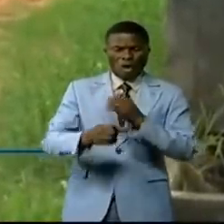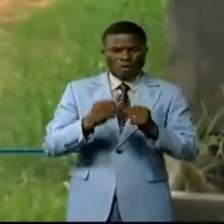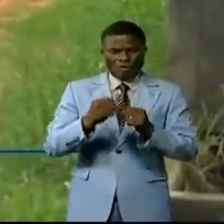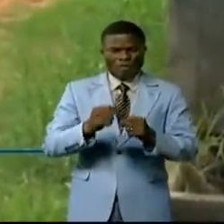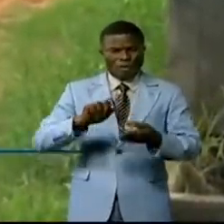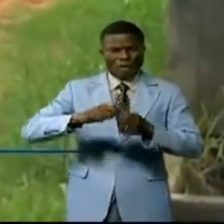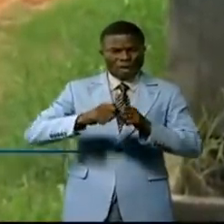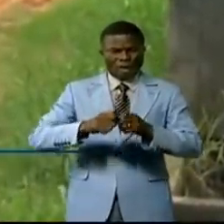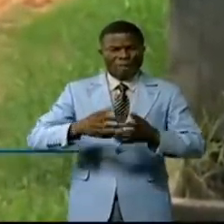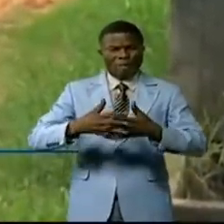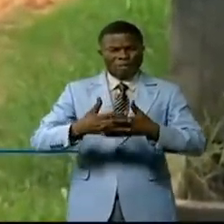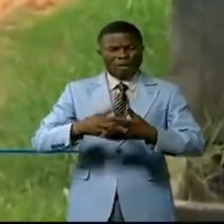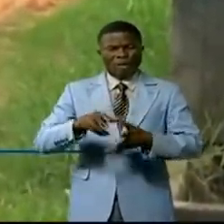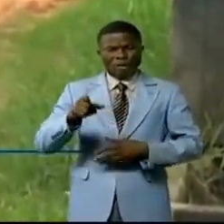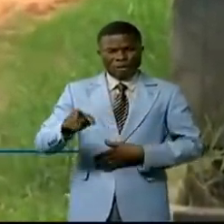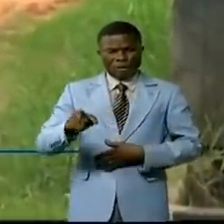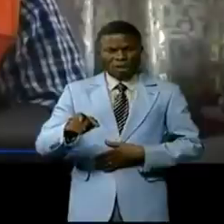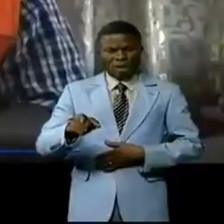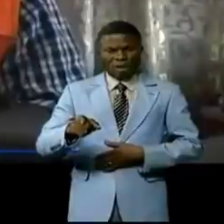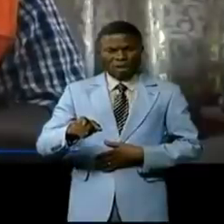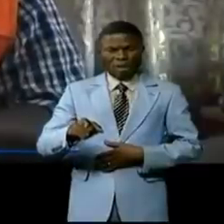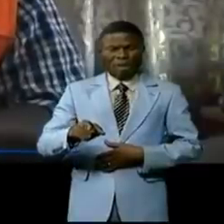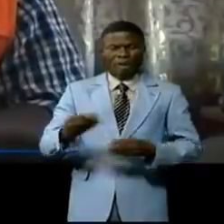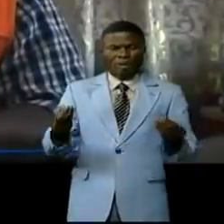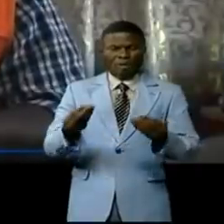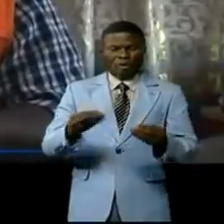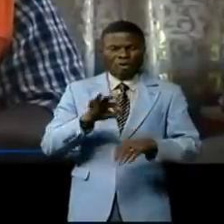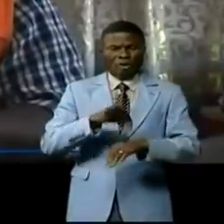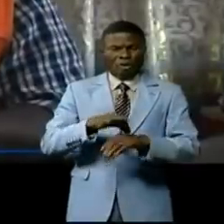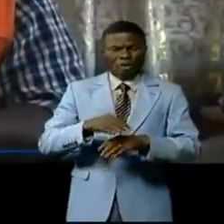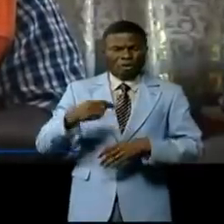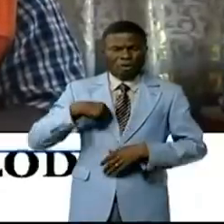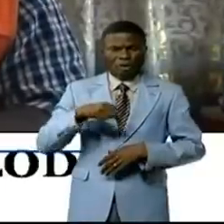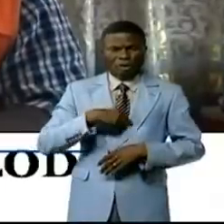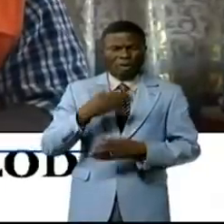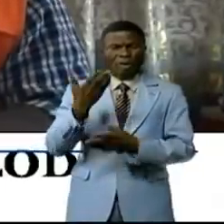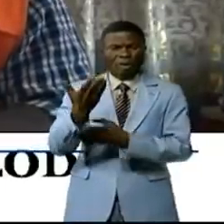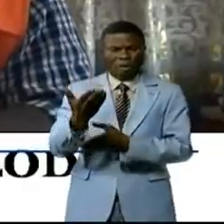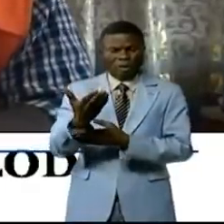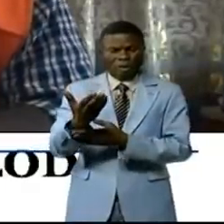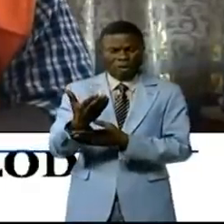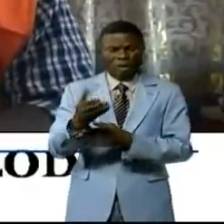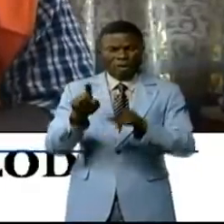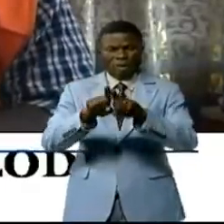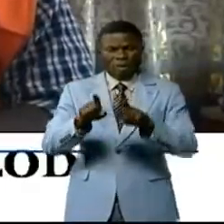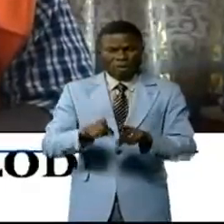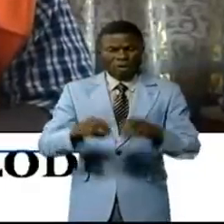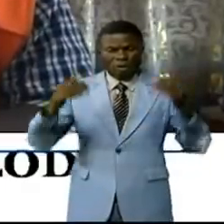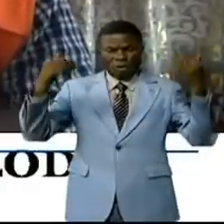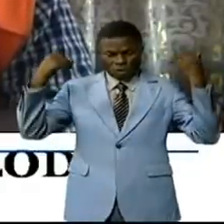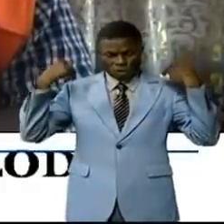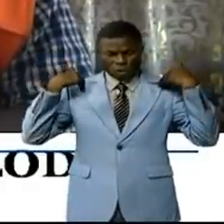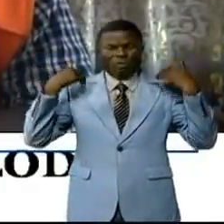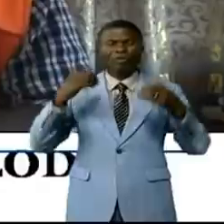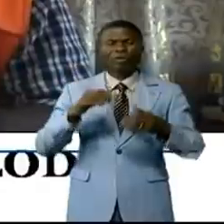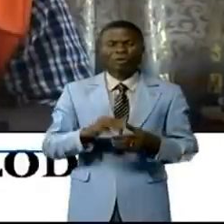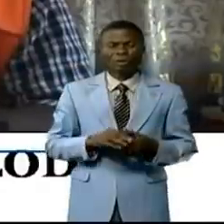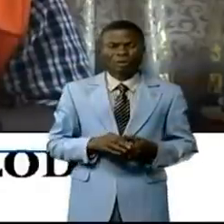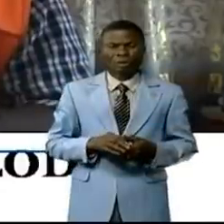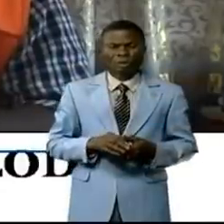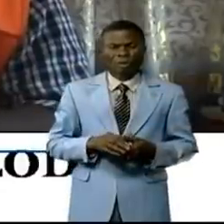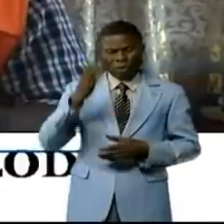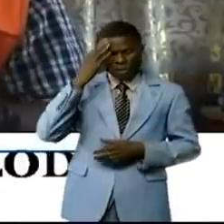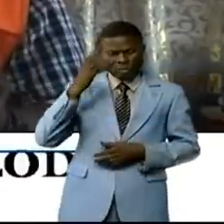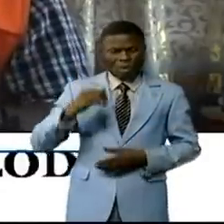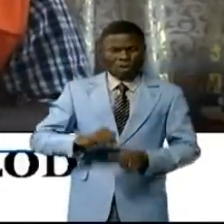l'entretien de ces engins. Mais ça peut être aussi l'occasion pour nous de réitérer un vœu aux autorités. Mais penser à